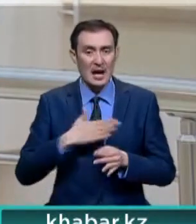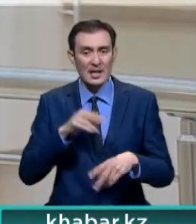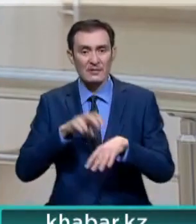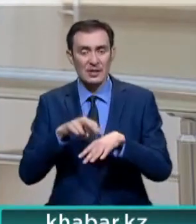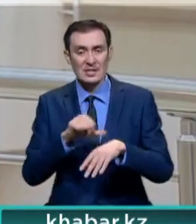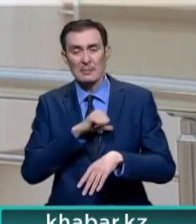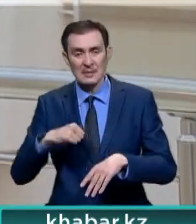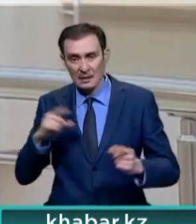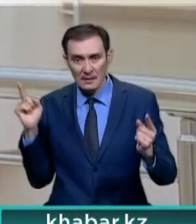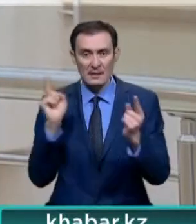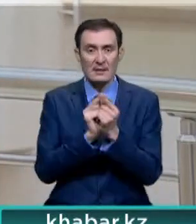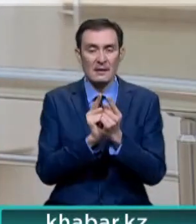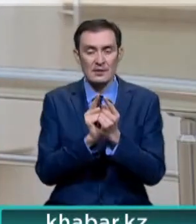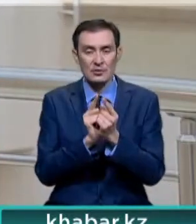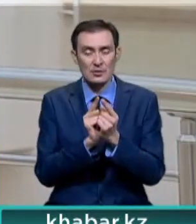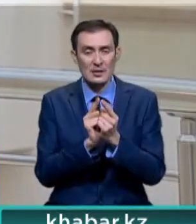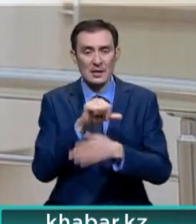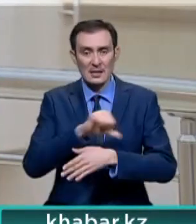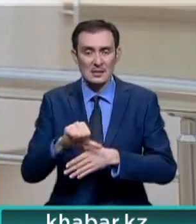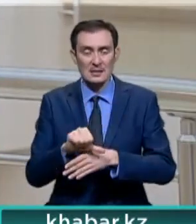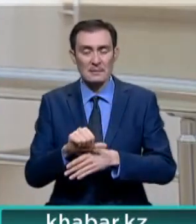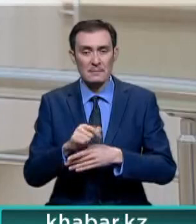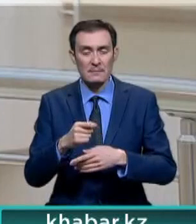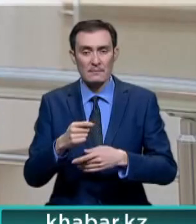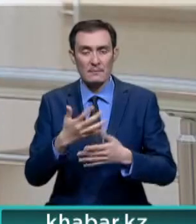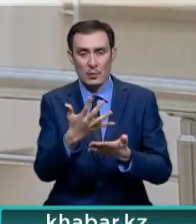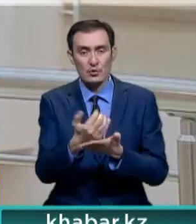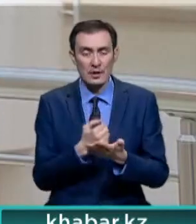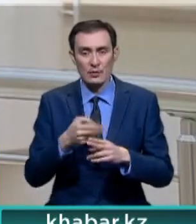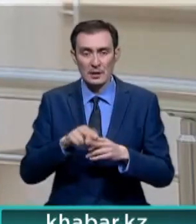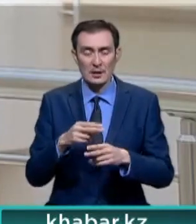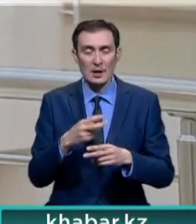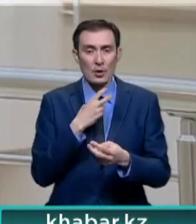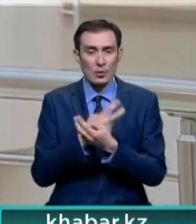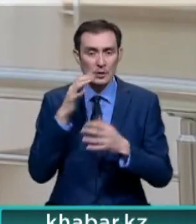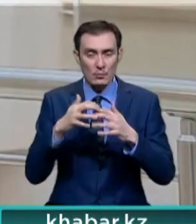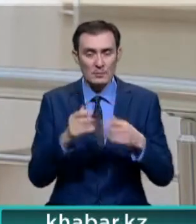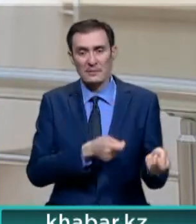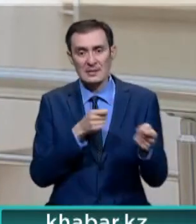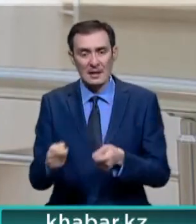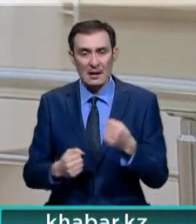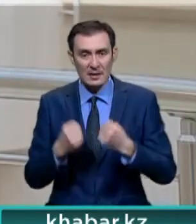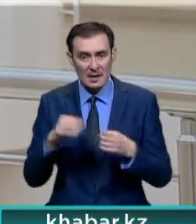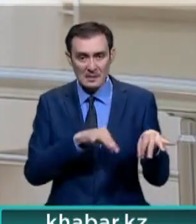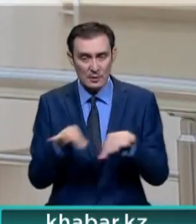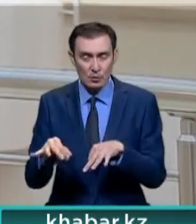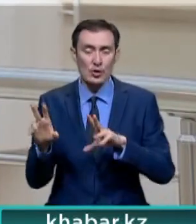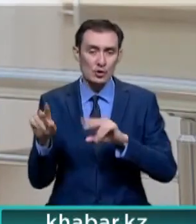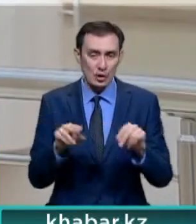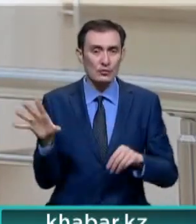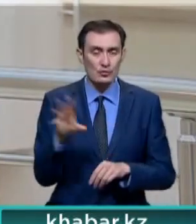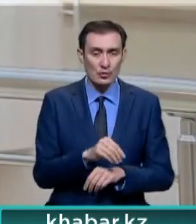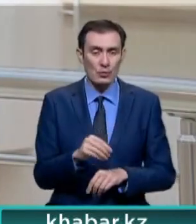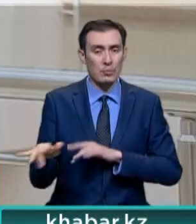врачи самостоятельно выехали и забрали на границе костный мозг, привезли сюда автотранспортом. Но, к счастью, все